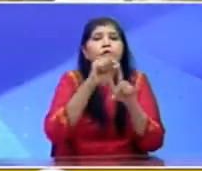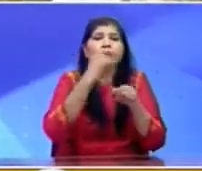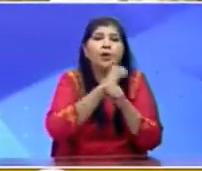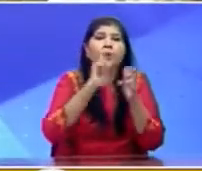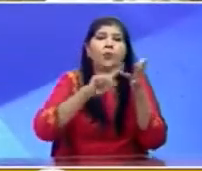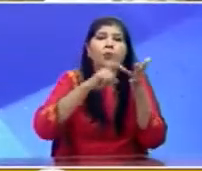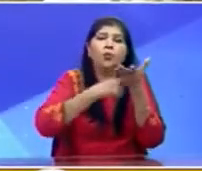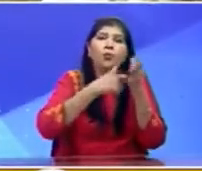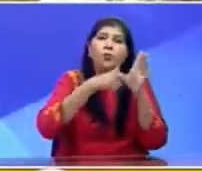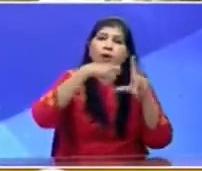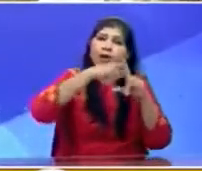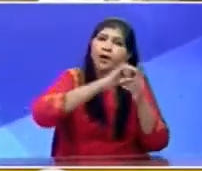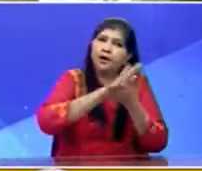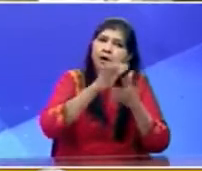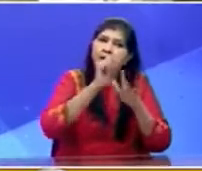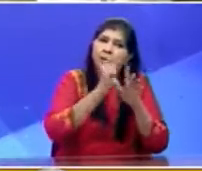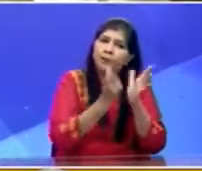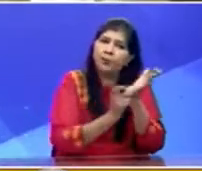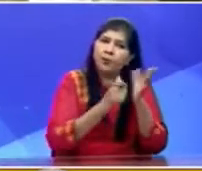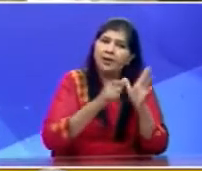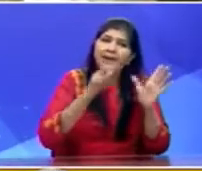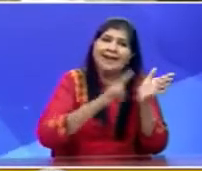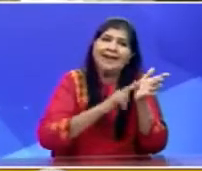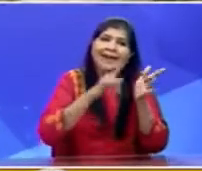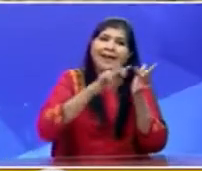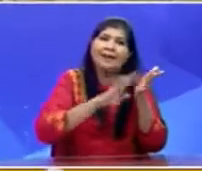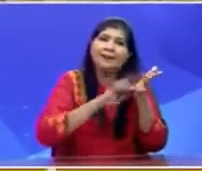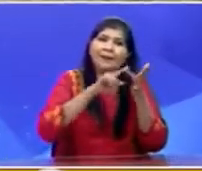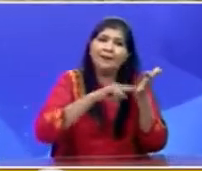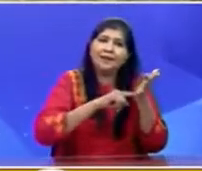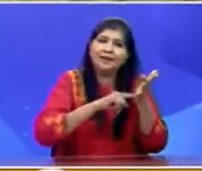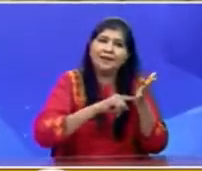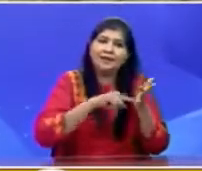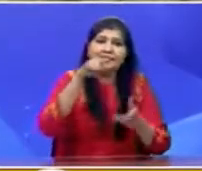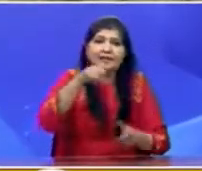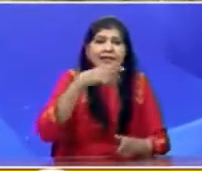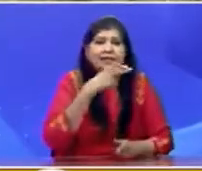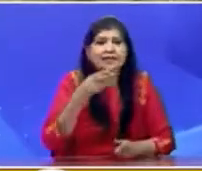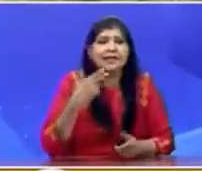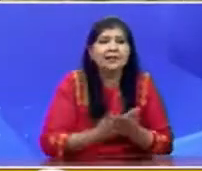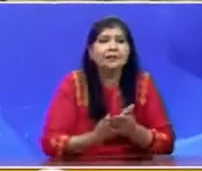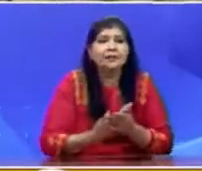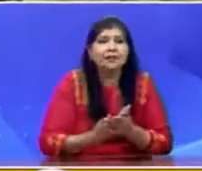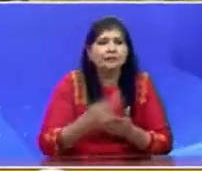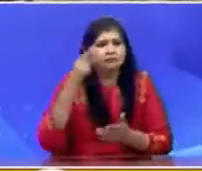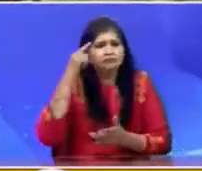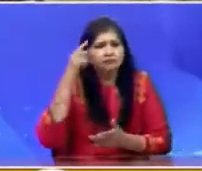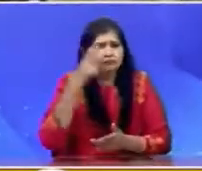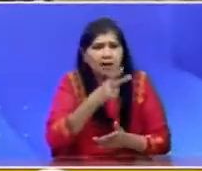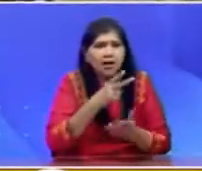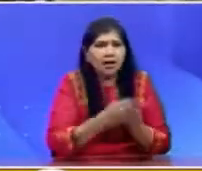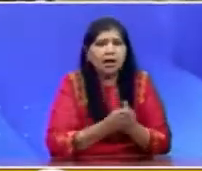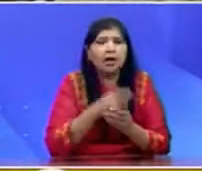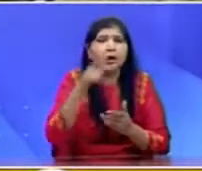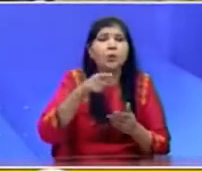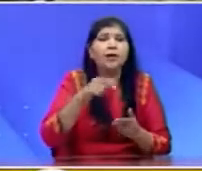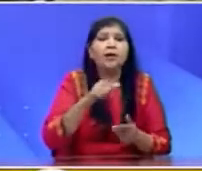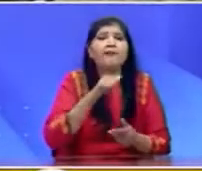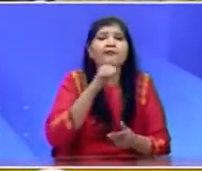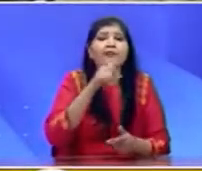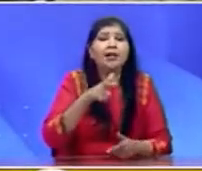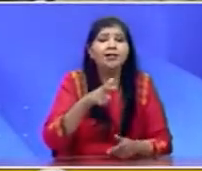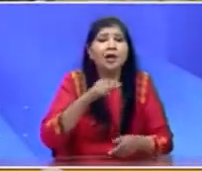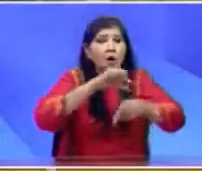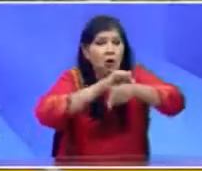के निमित सिंह। निमित जी ने बीटेक किया है। उनके पिता भी डॉक्टर